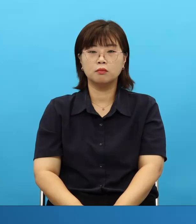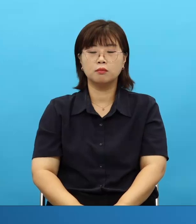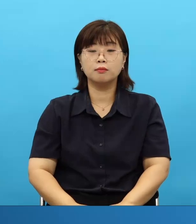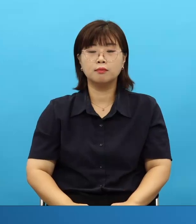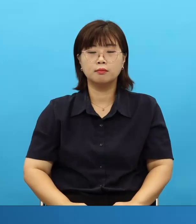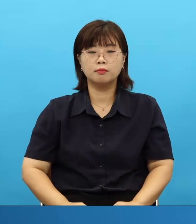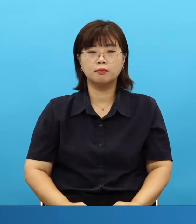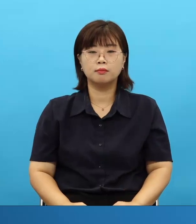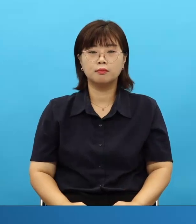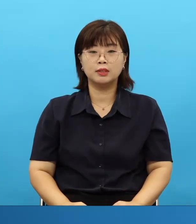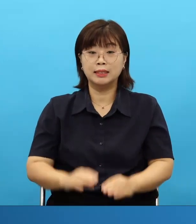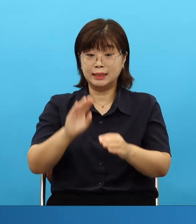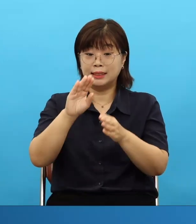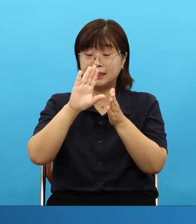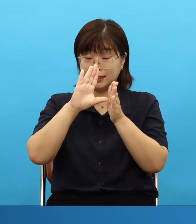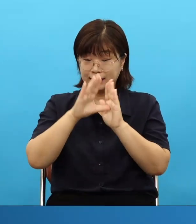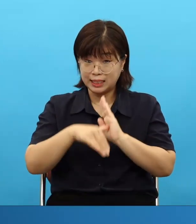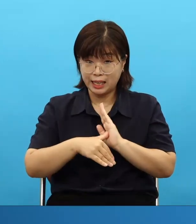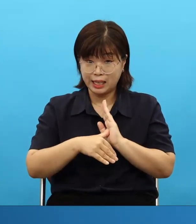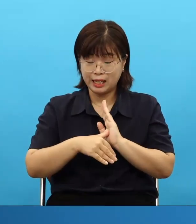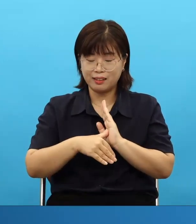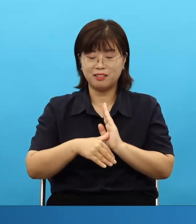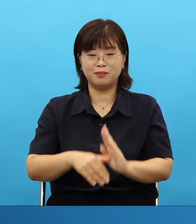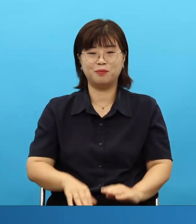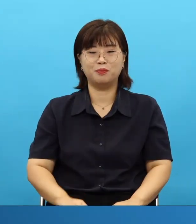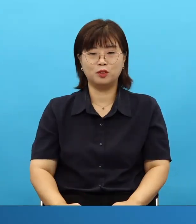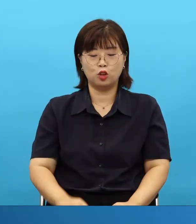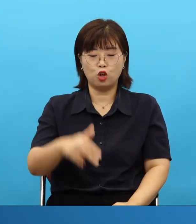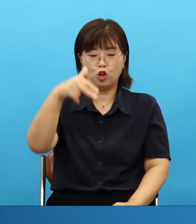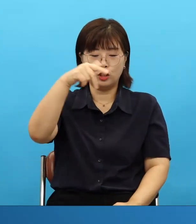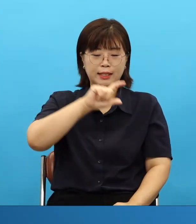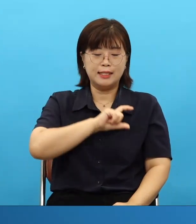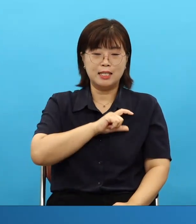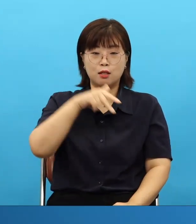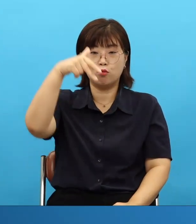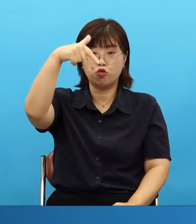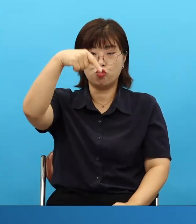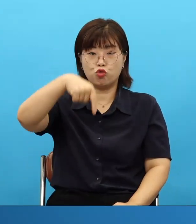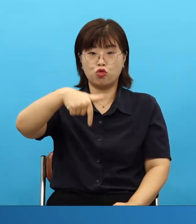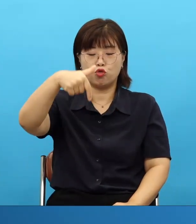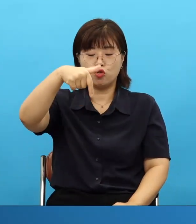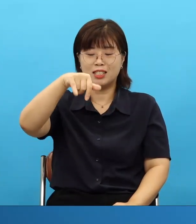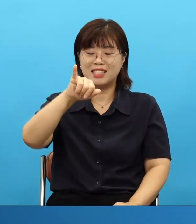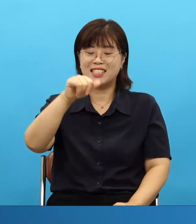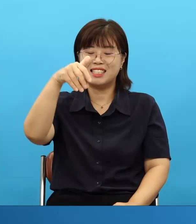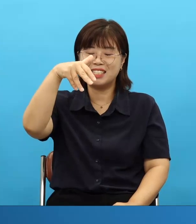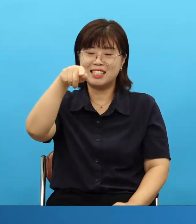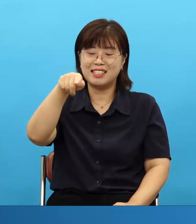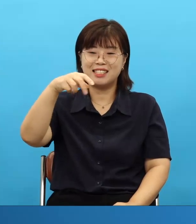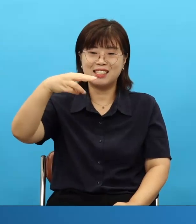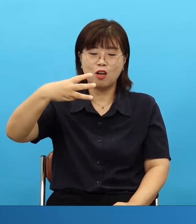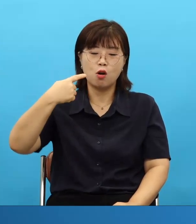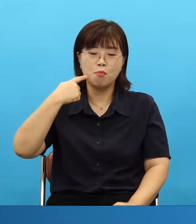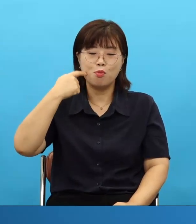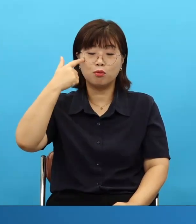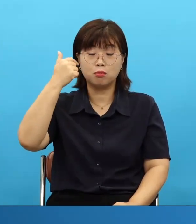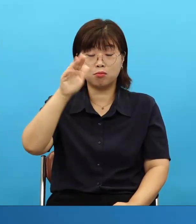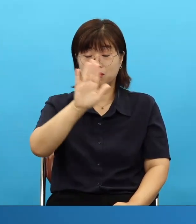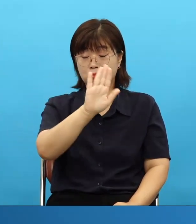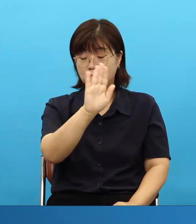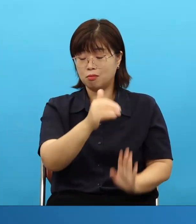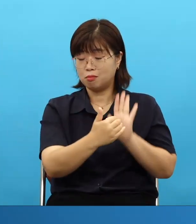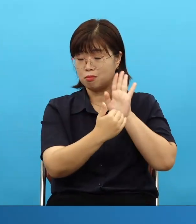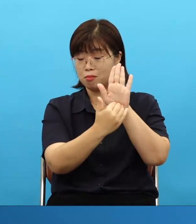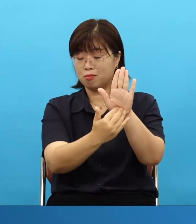그때 여러분 아시다시피 주기철 목사 같은 사람이 노하인 거예요. And at that time, as you know all too well, people